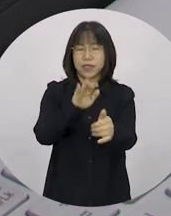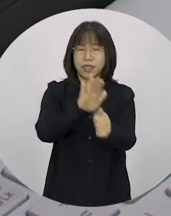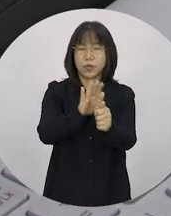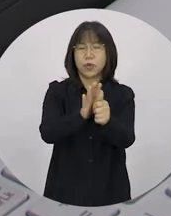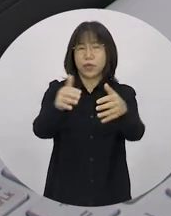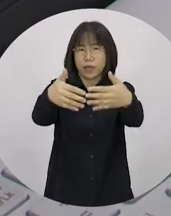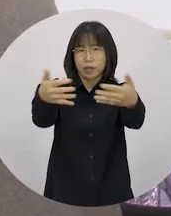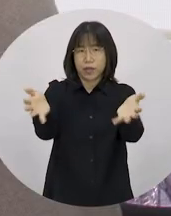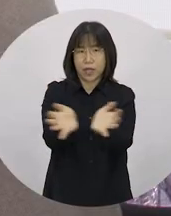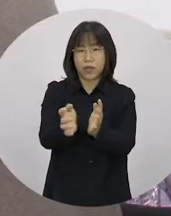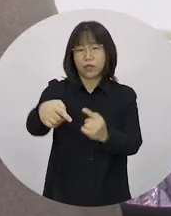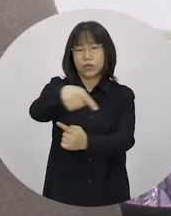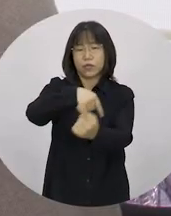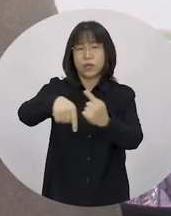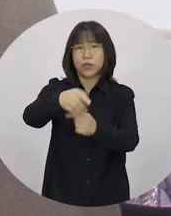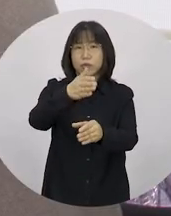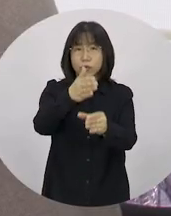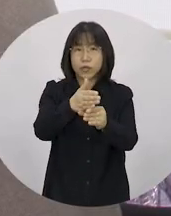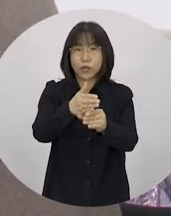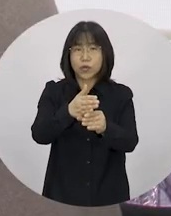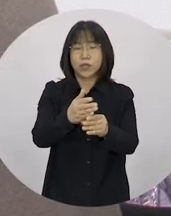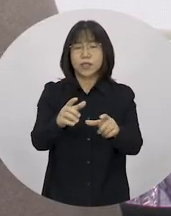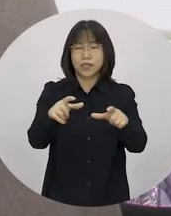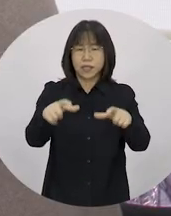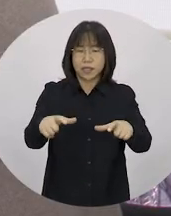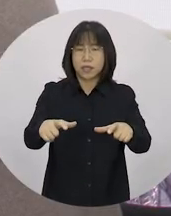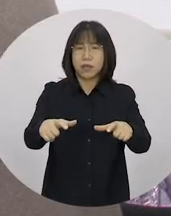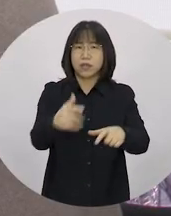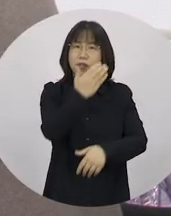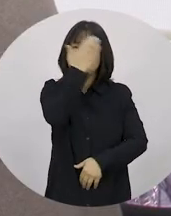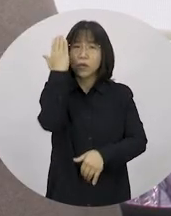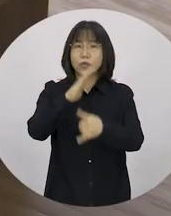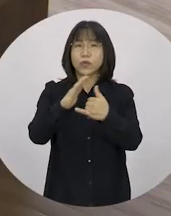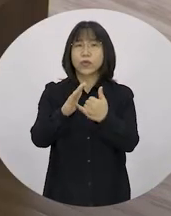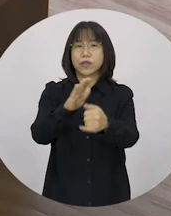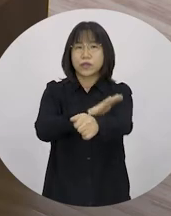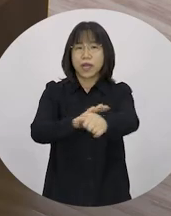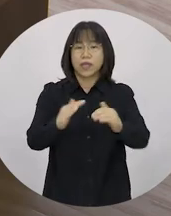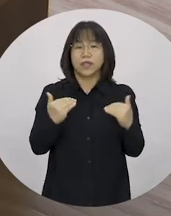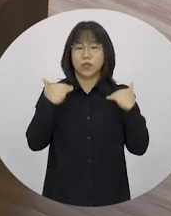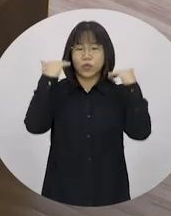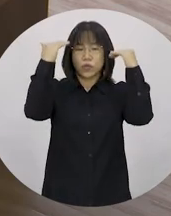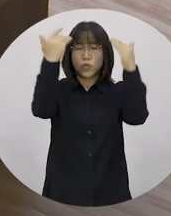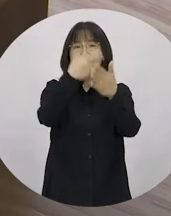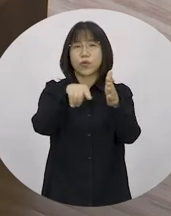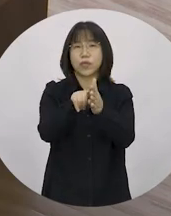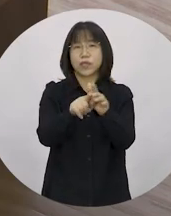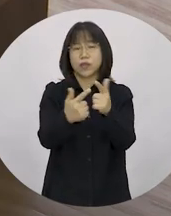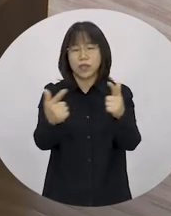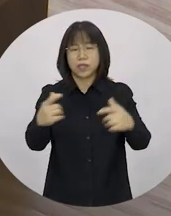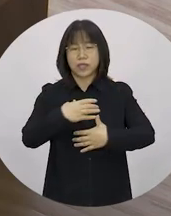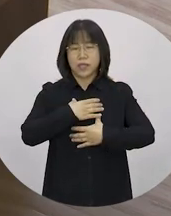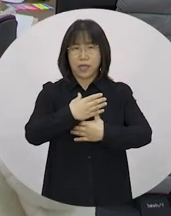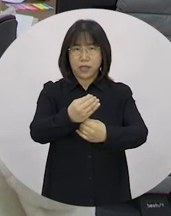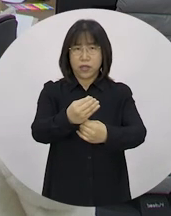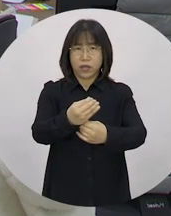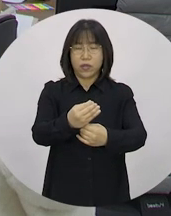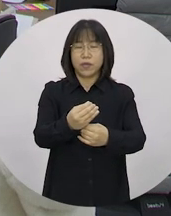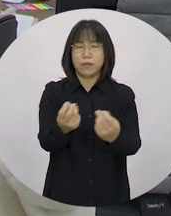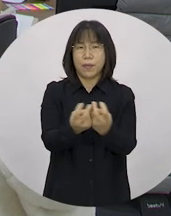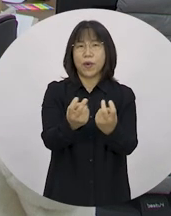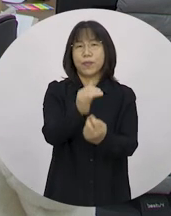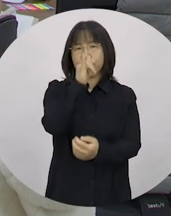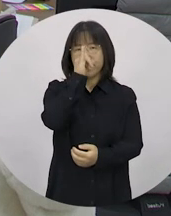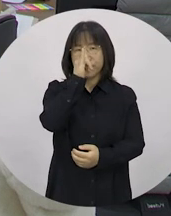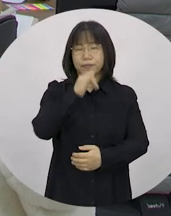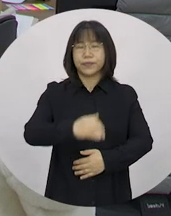긴급지원 단을 구성해 운영하는 등 지역내 청소년의 건강한 성장을 돕기 위해 촘촘한 안전망 대책 을 펼치고